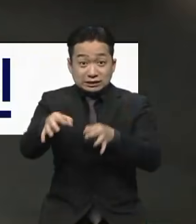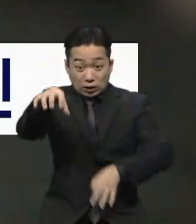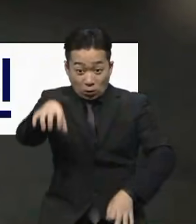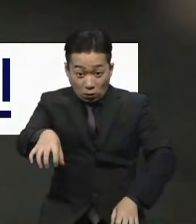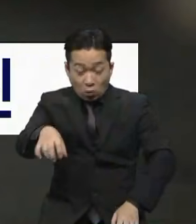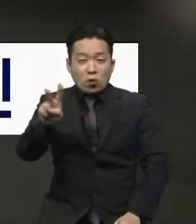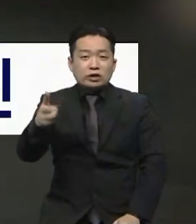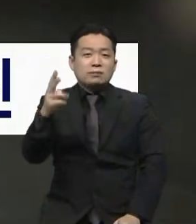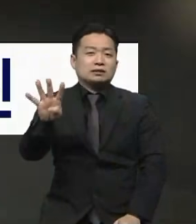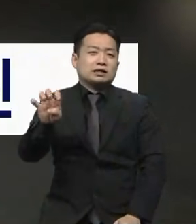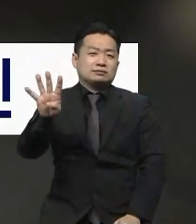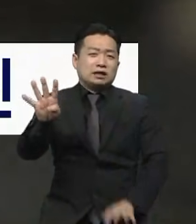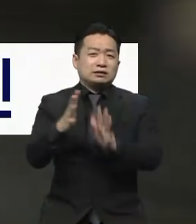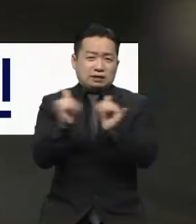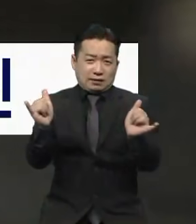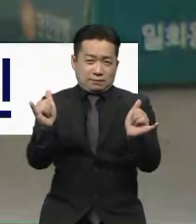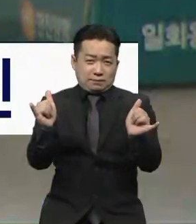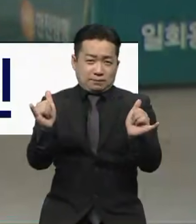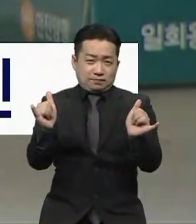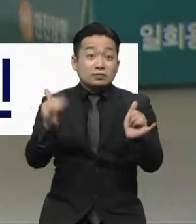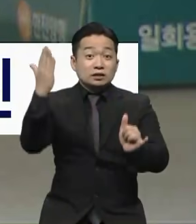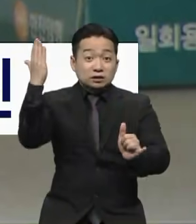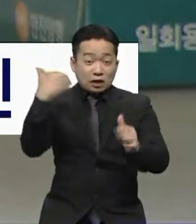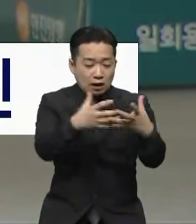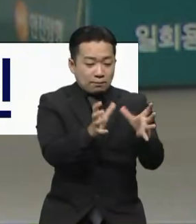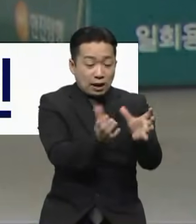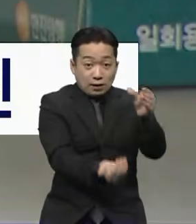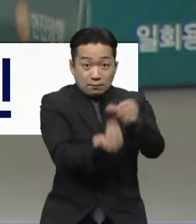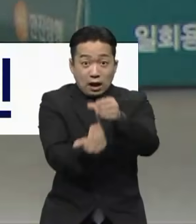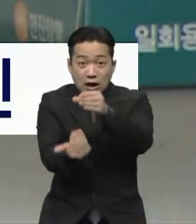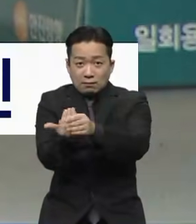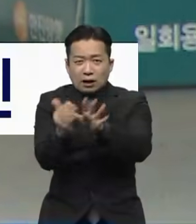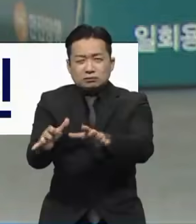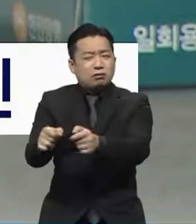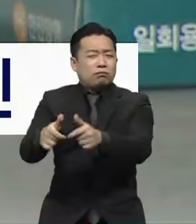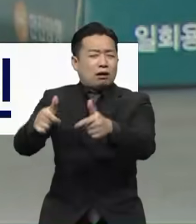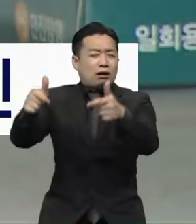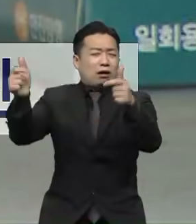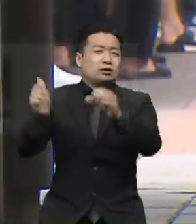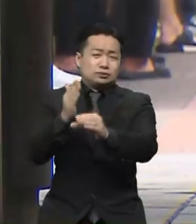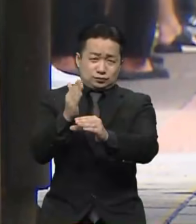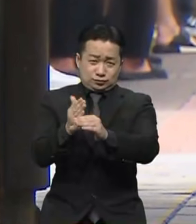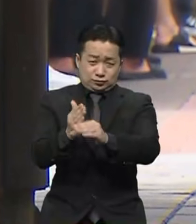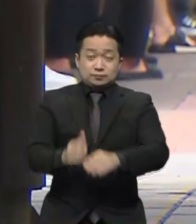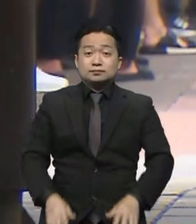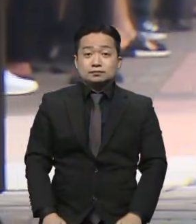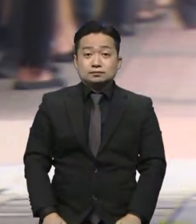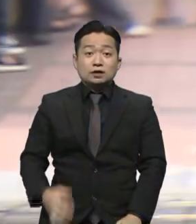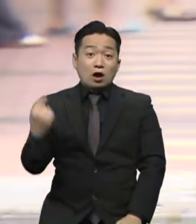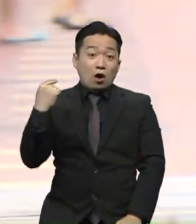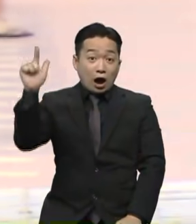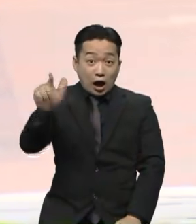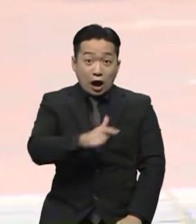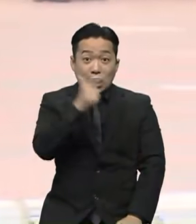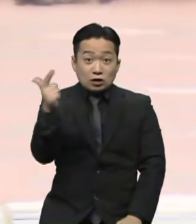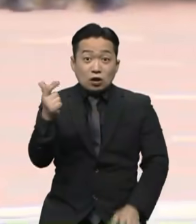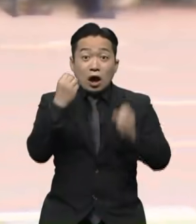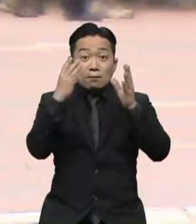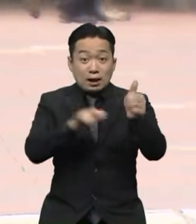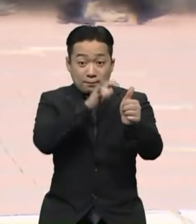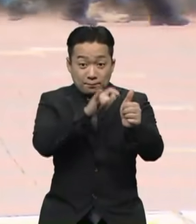확진자는 244명으로 기존 집단 감염도 확산세가 거셉니다. 어제 하루 신규